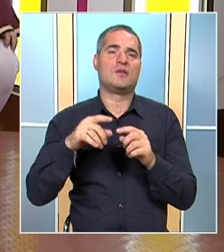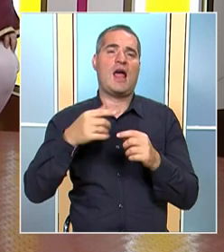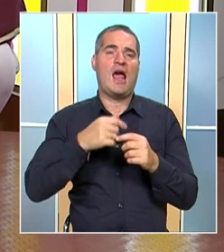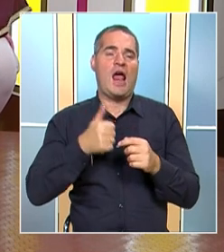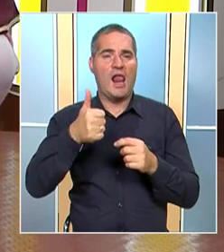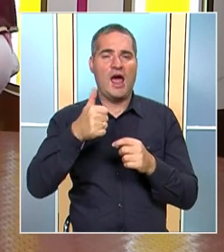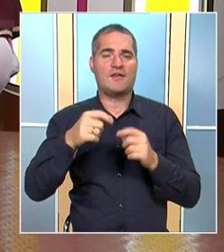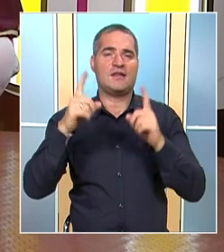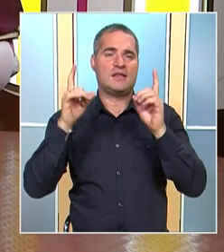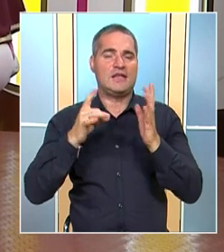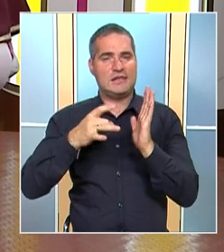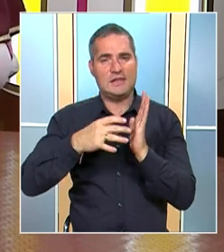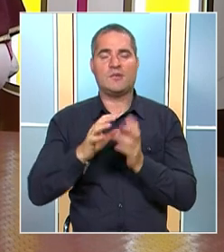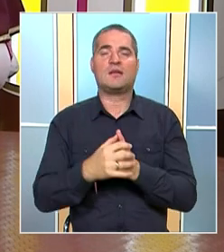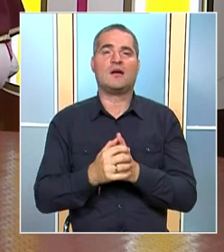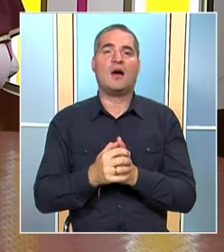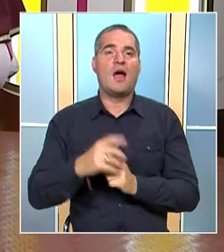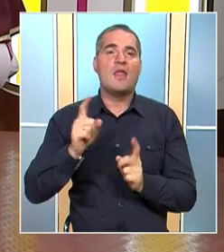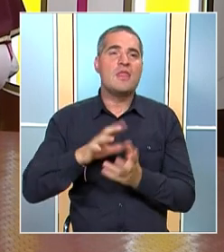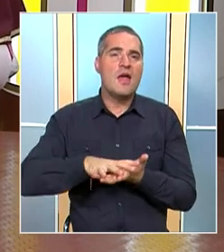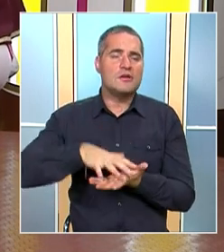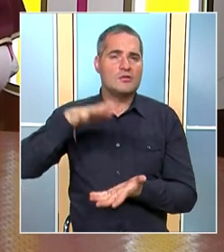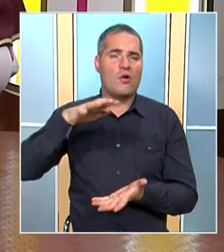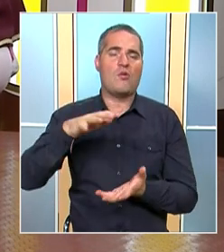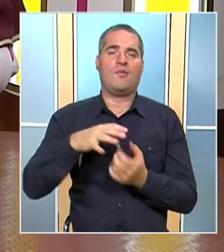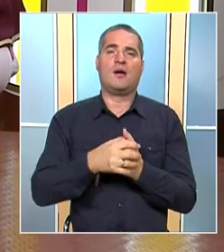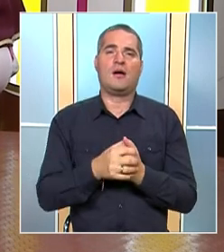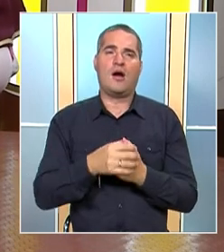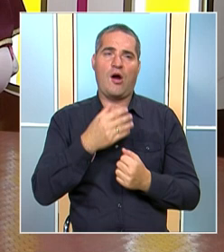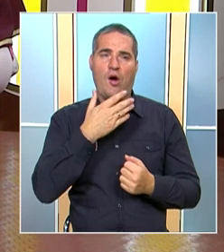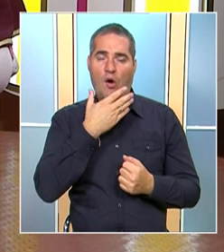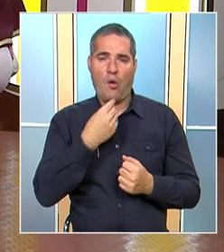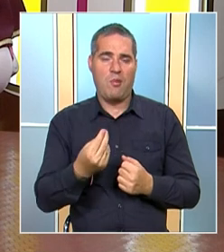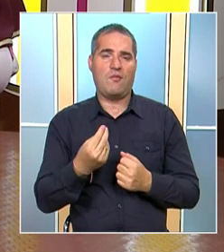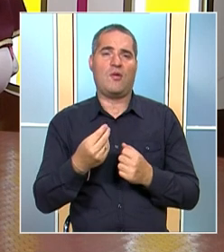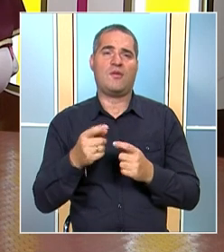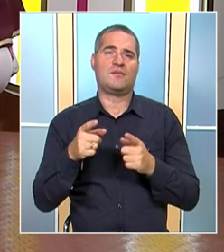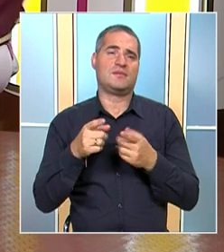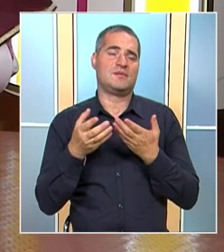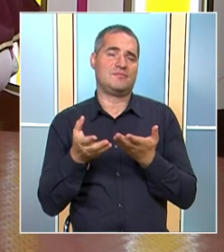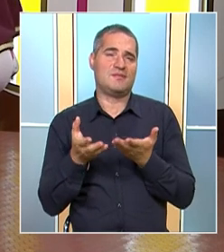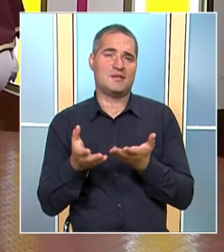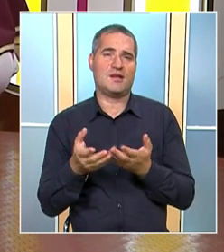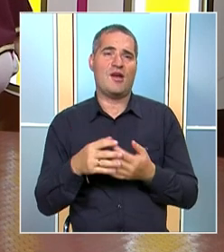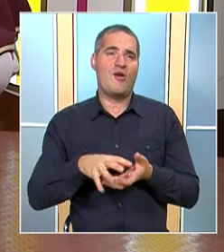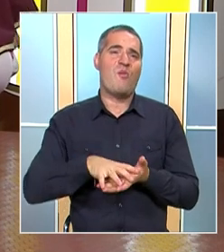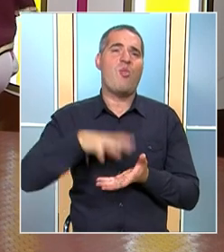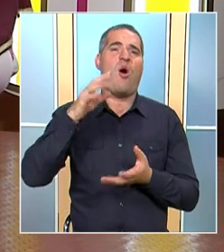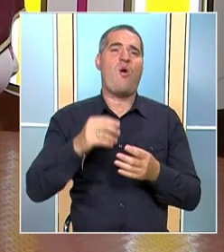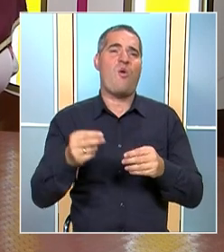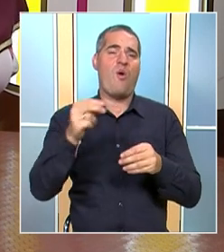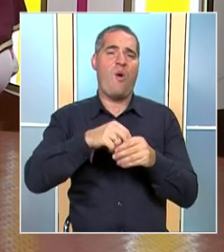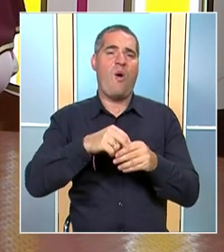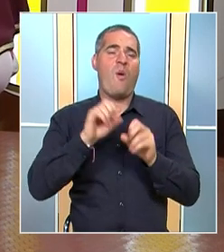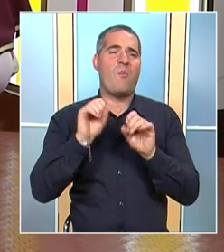Обаче не е чак толкова хубаво да си в много предавания и да